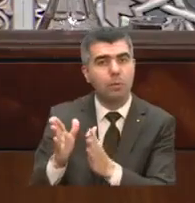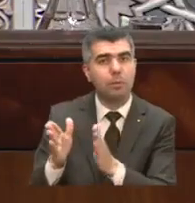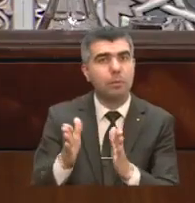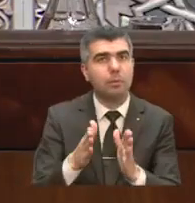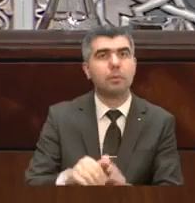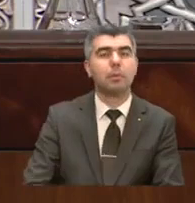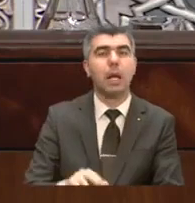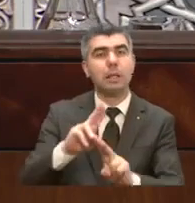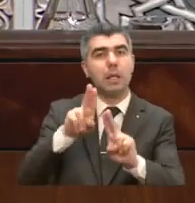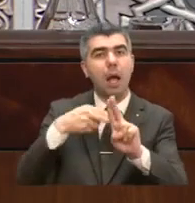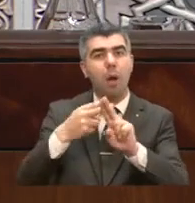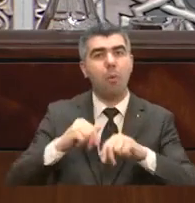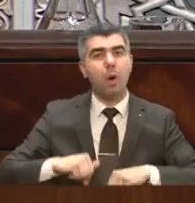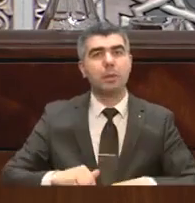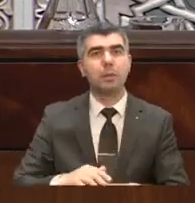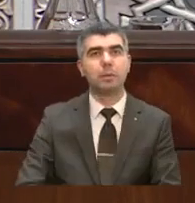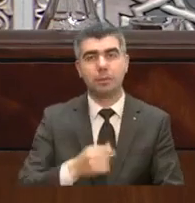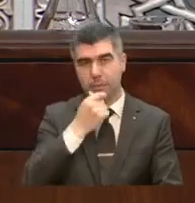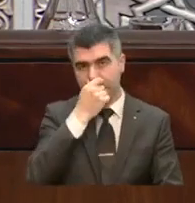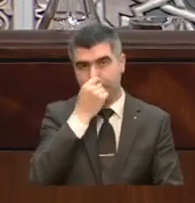جواب سيد الوزير.